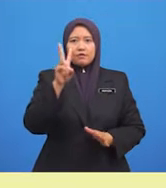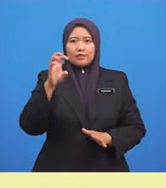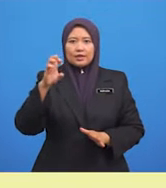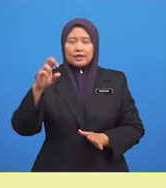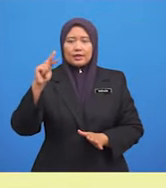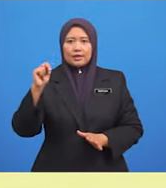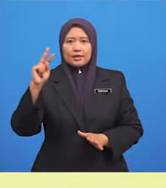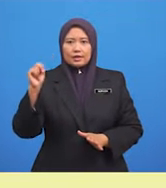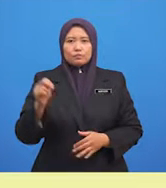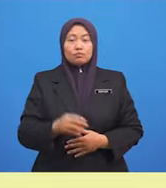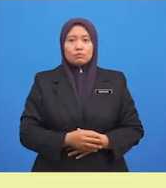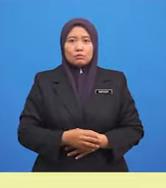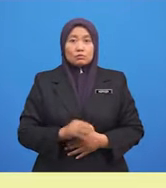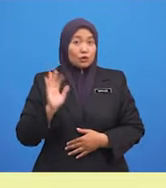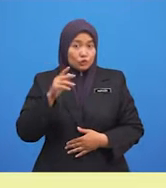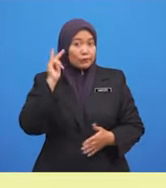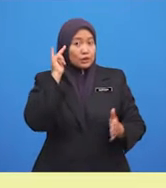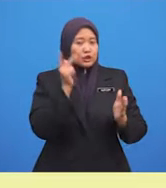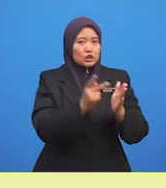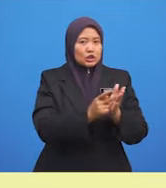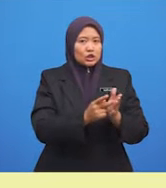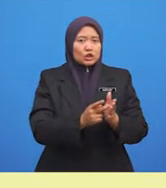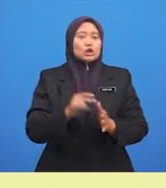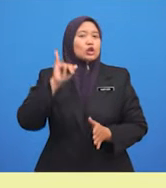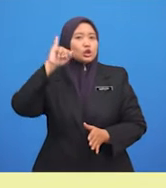mari kita kenali John Venn.